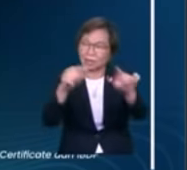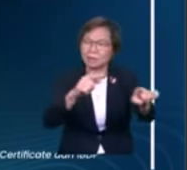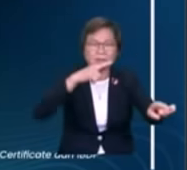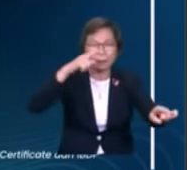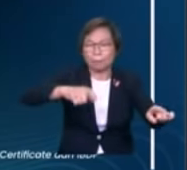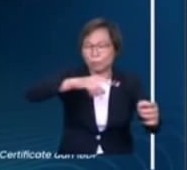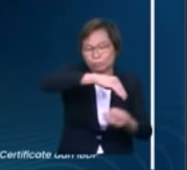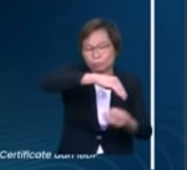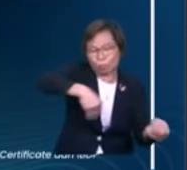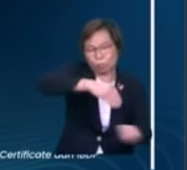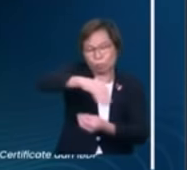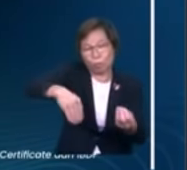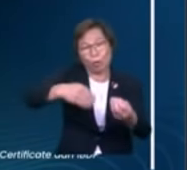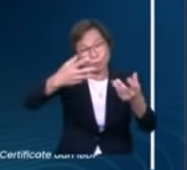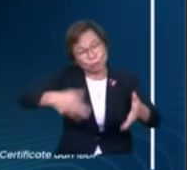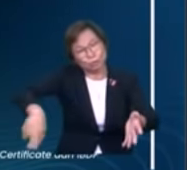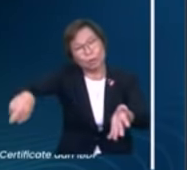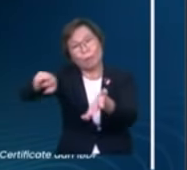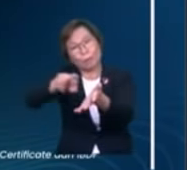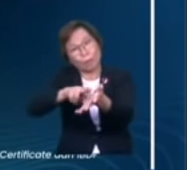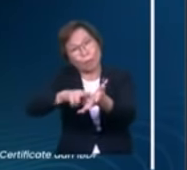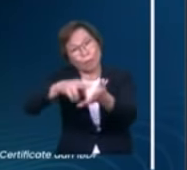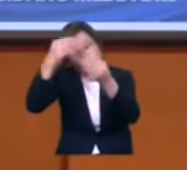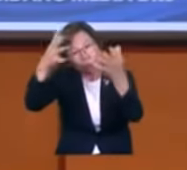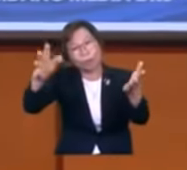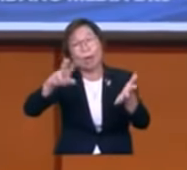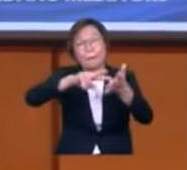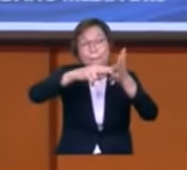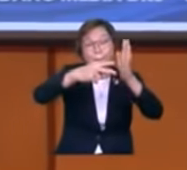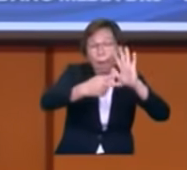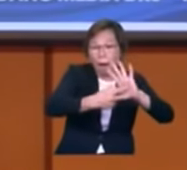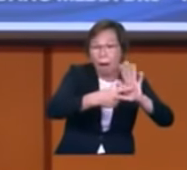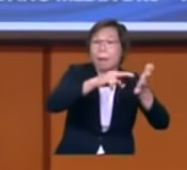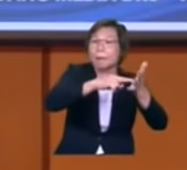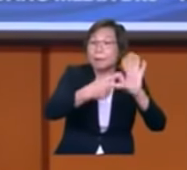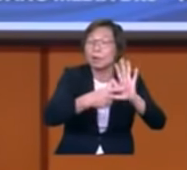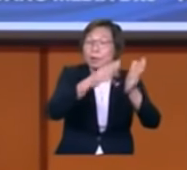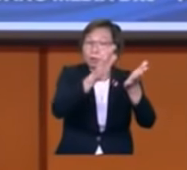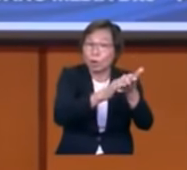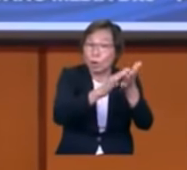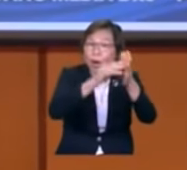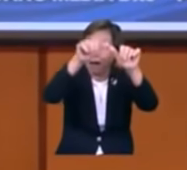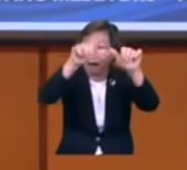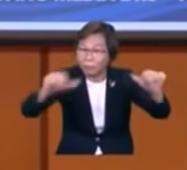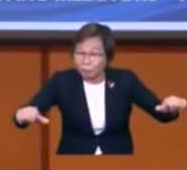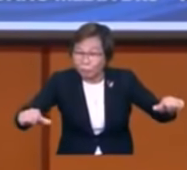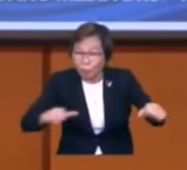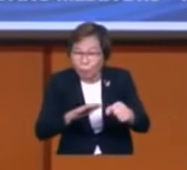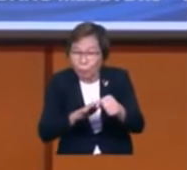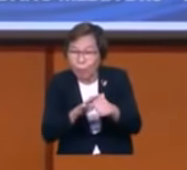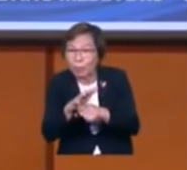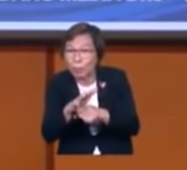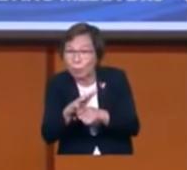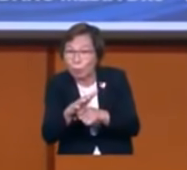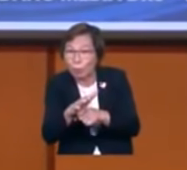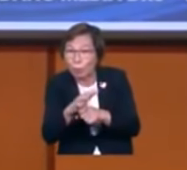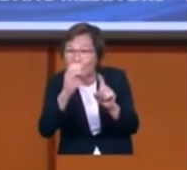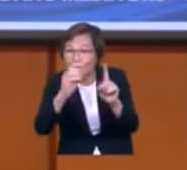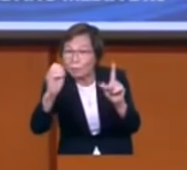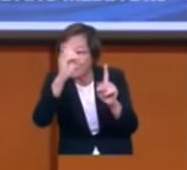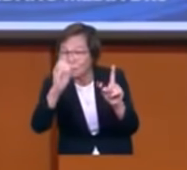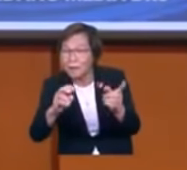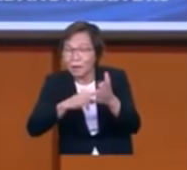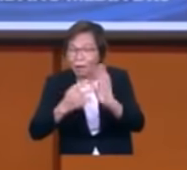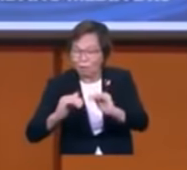tanpa penggiliran ledaknya tekan apakah yang dimaksudkan dengan sekolah asrama sepenuhnya ya